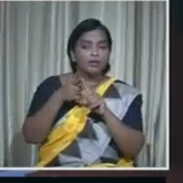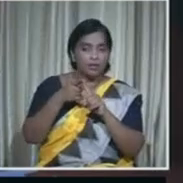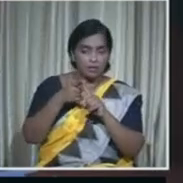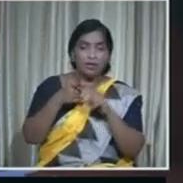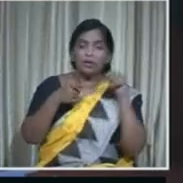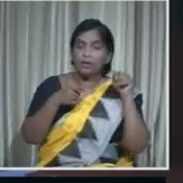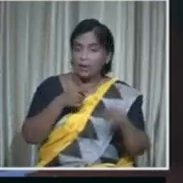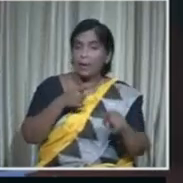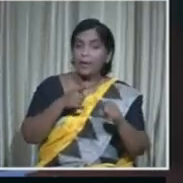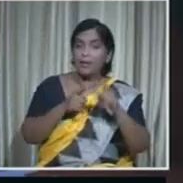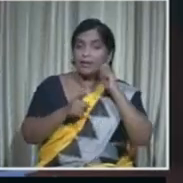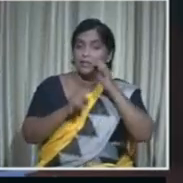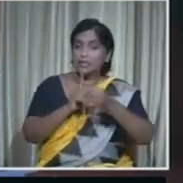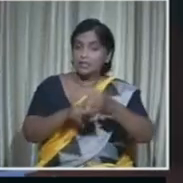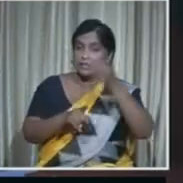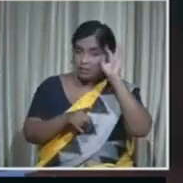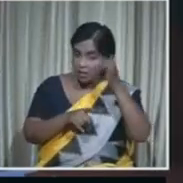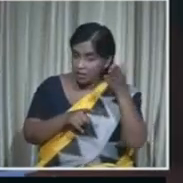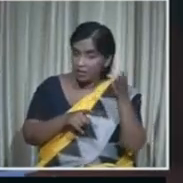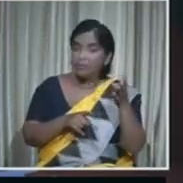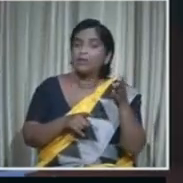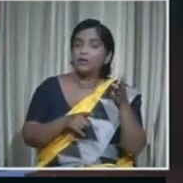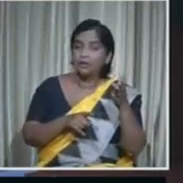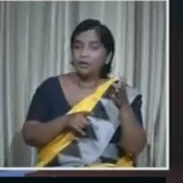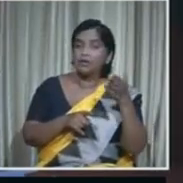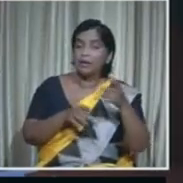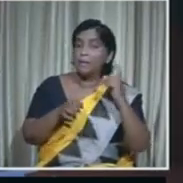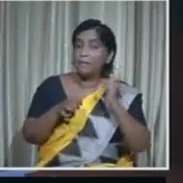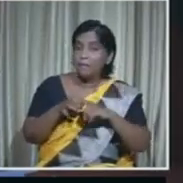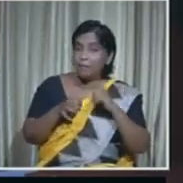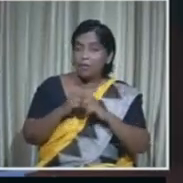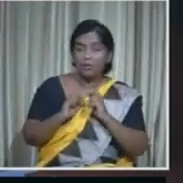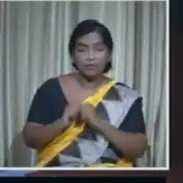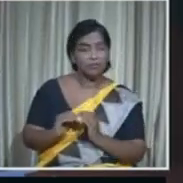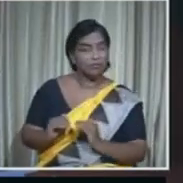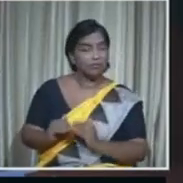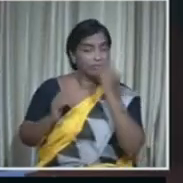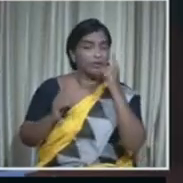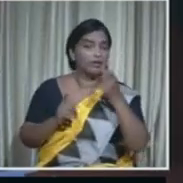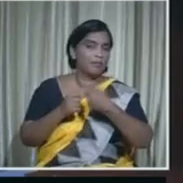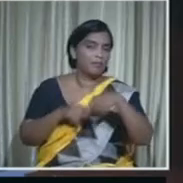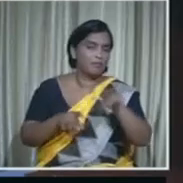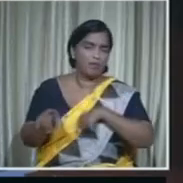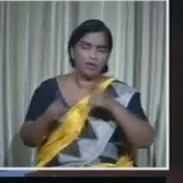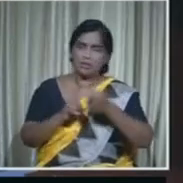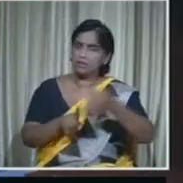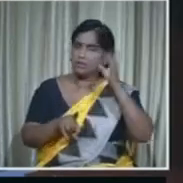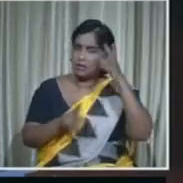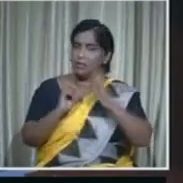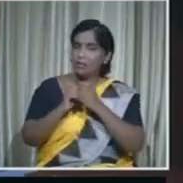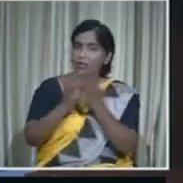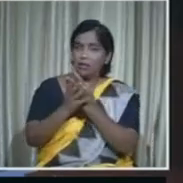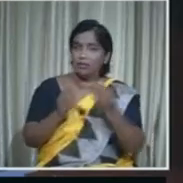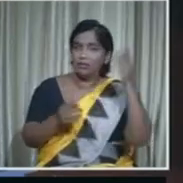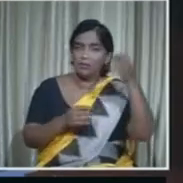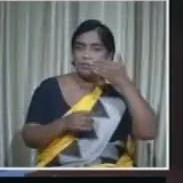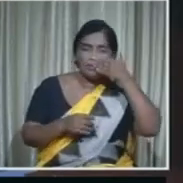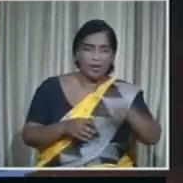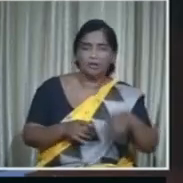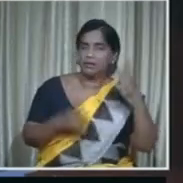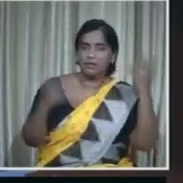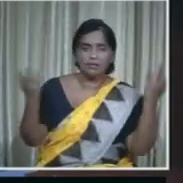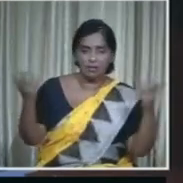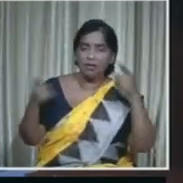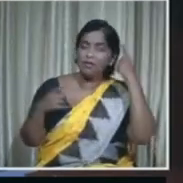මේ පාලකයා මේ ජනාධිපතිවරයා මේ ප්‍රශ්නේ උස්සන්න වීමට හේතු වී තිබෙනවා මේ ප්‍රශ්නේ විසඳීම සඳහා උ සමත්කම් පෙන්වලා නැහැ